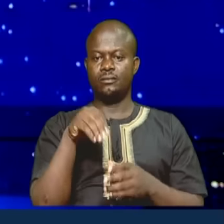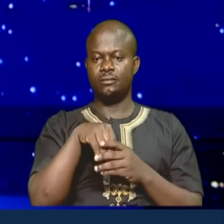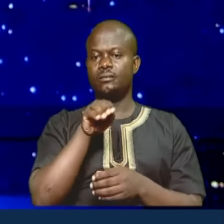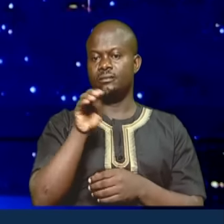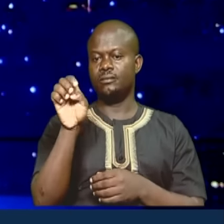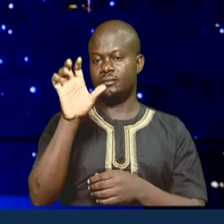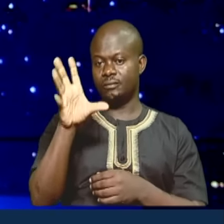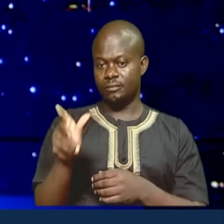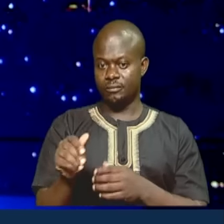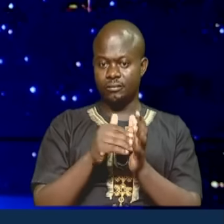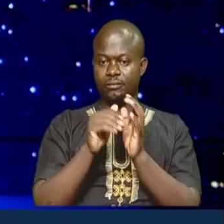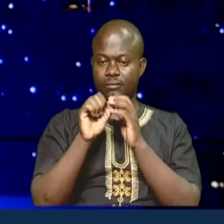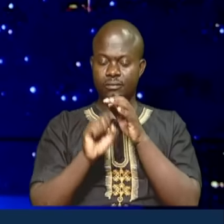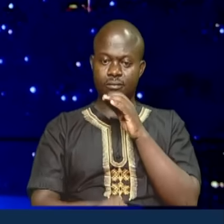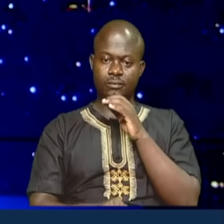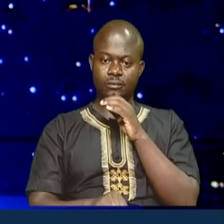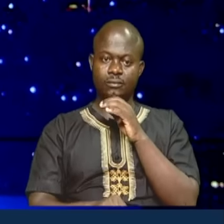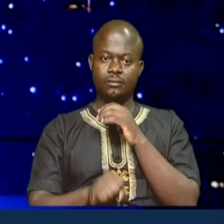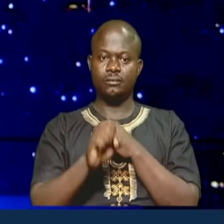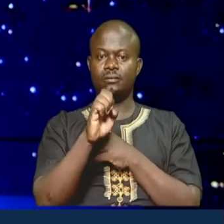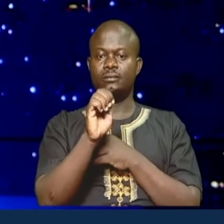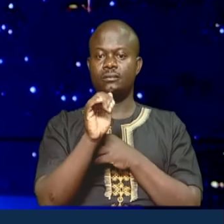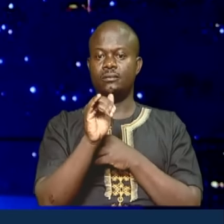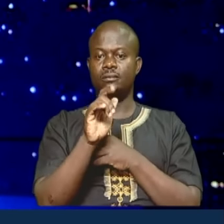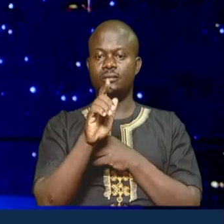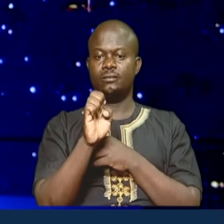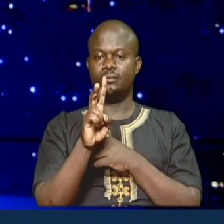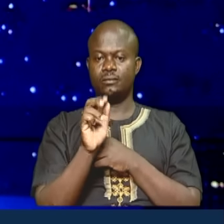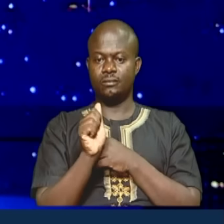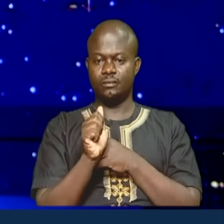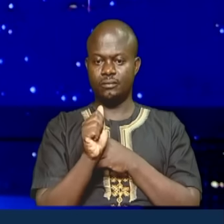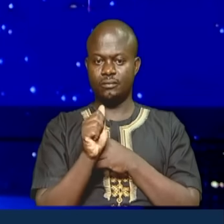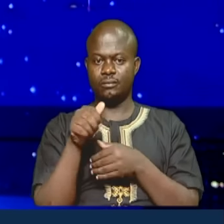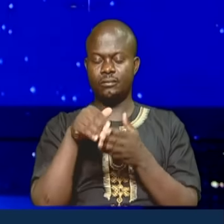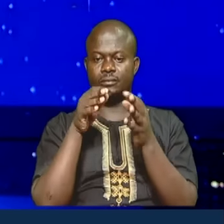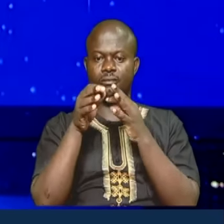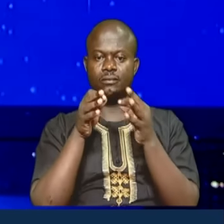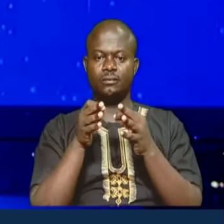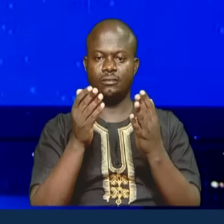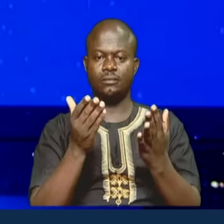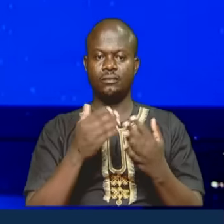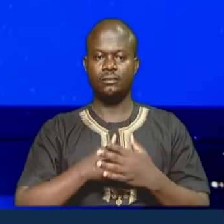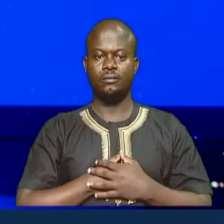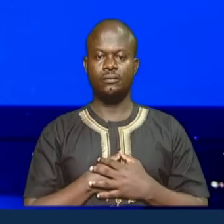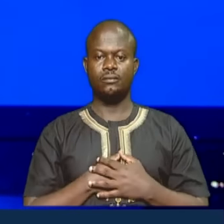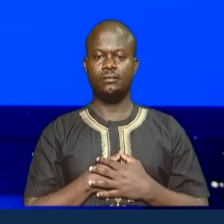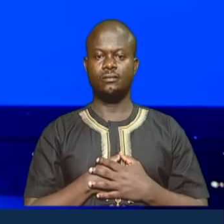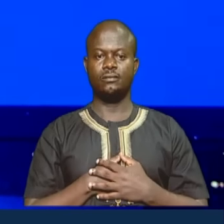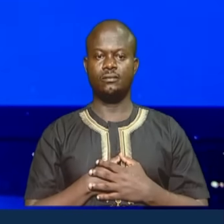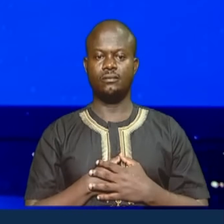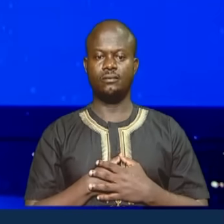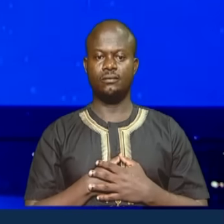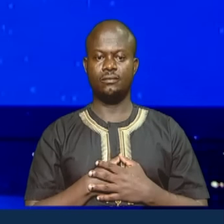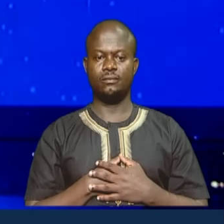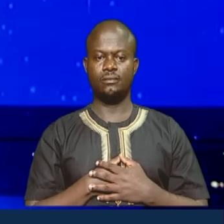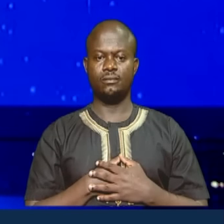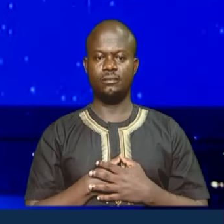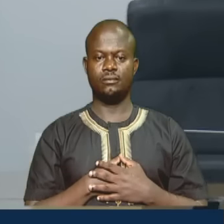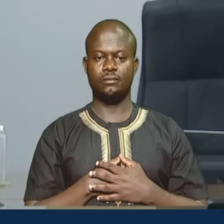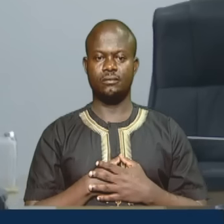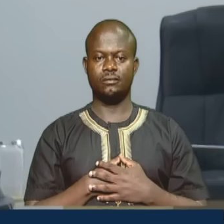y'Iburasirazuba n'Amajyepfo Etreva Kadiri. Ni inkuru yateguwe na Kwizera Bosco afatanije na Eugene Ndayisaba.